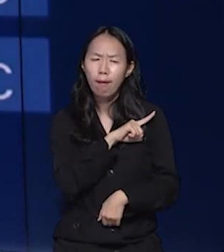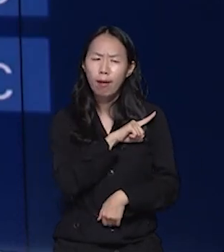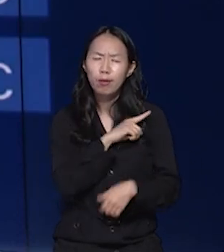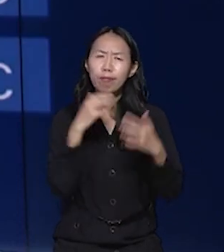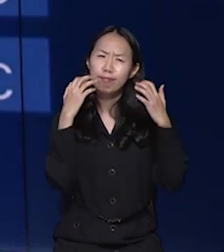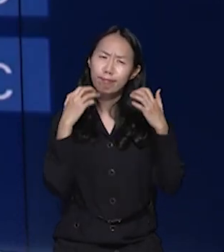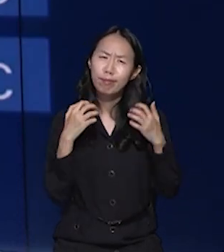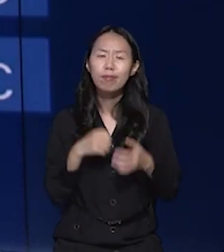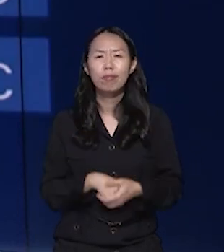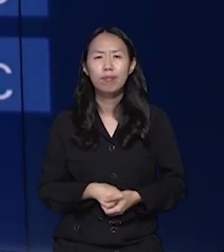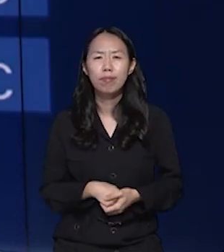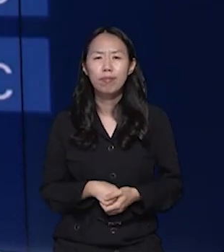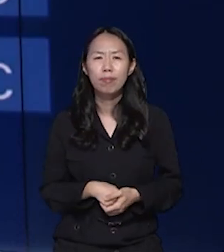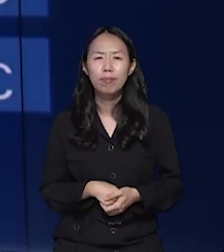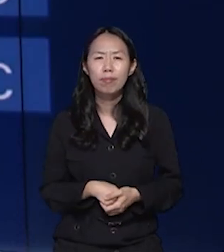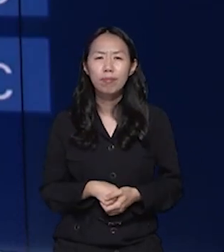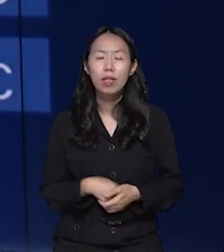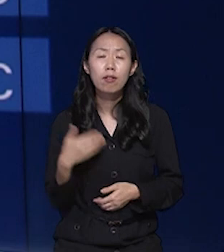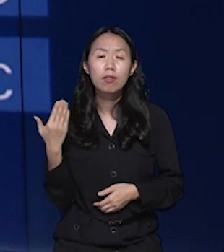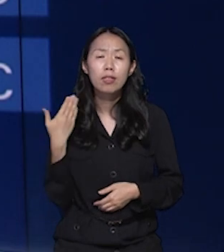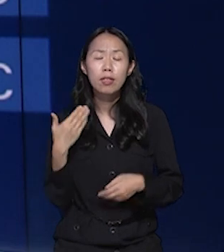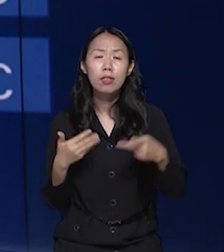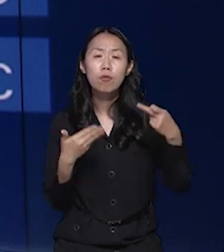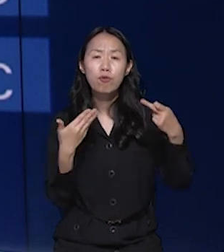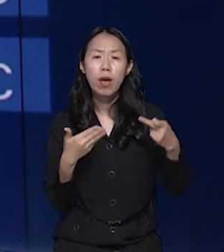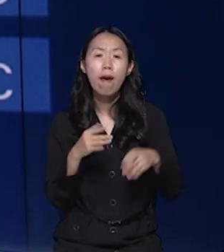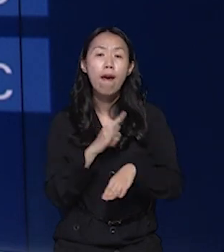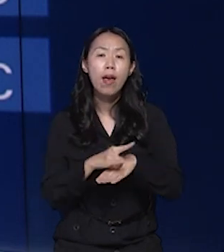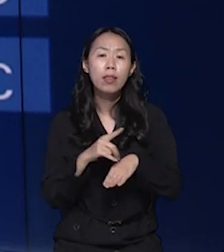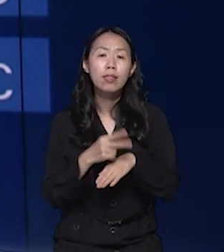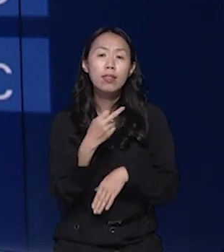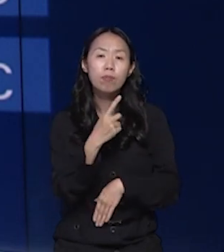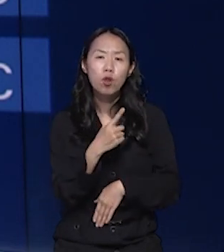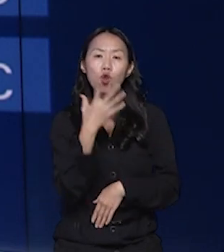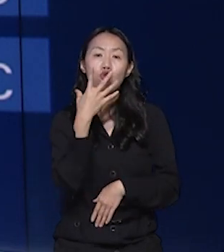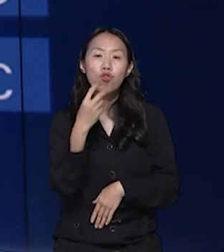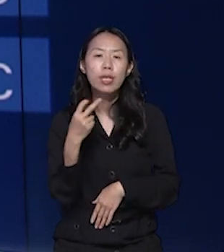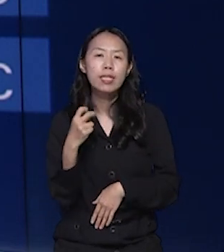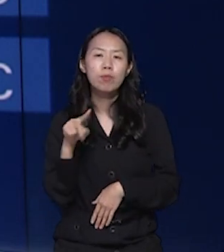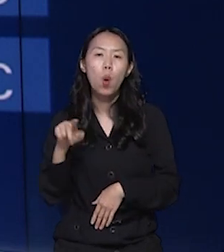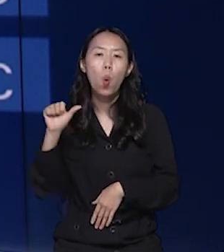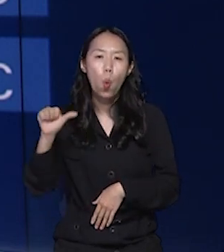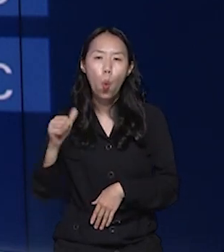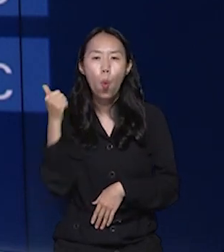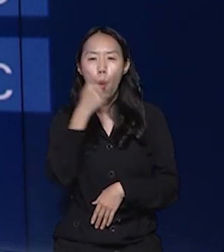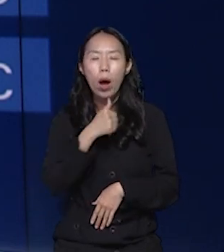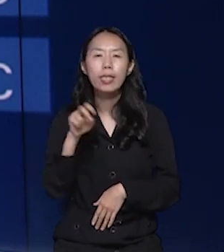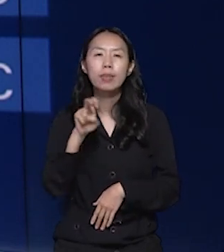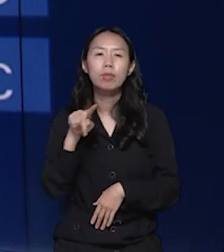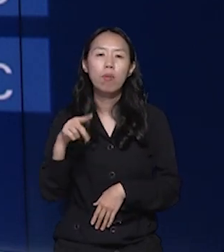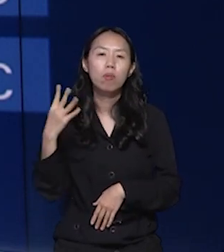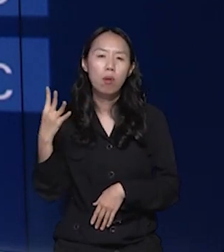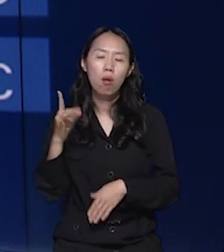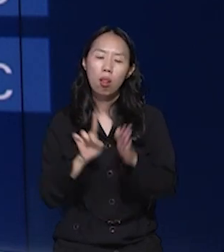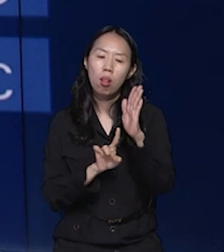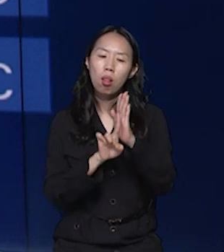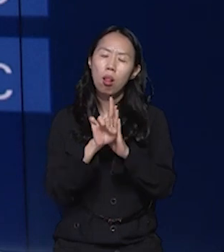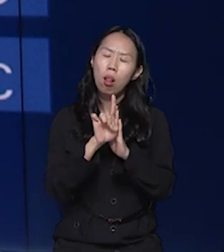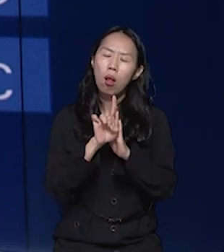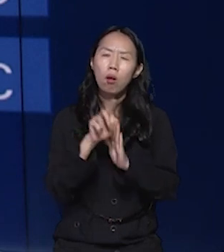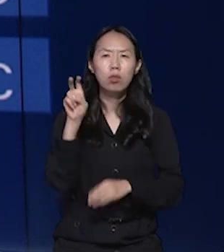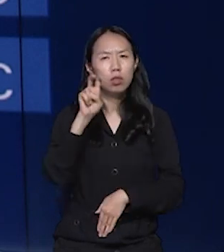날씨를 보였습니다 지난 9일 해남 21도 순천 20.5도 광향 2.4도 등으로 한나 최고 기온이